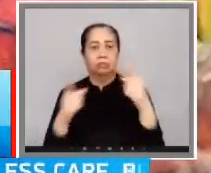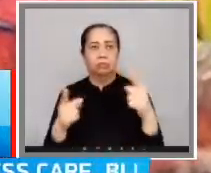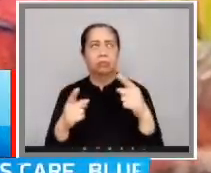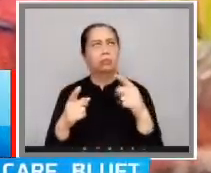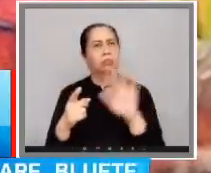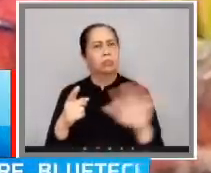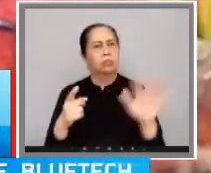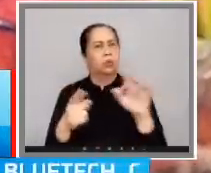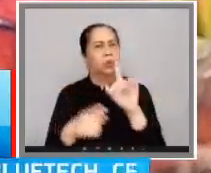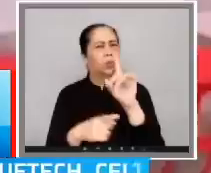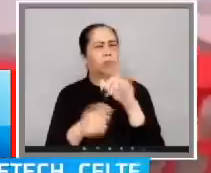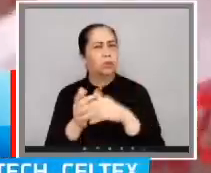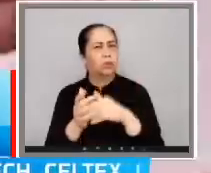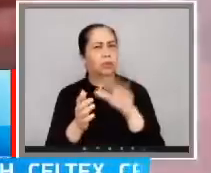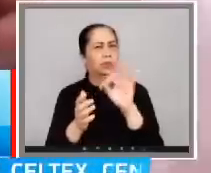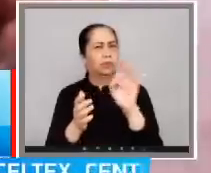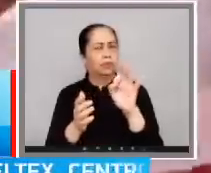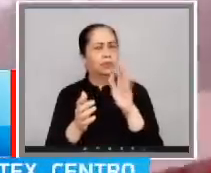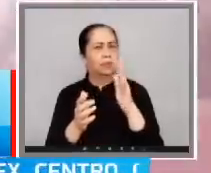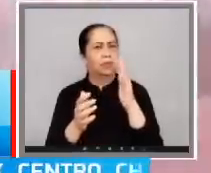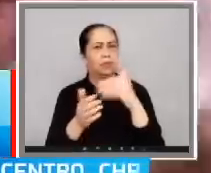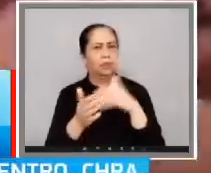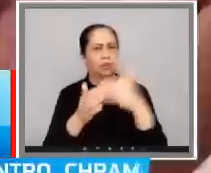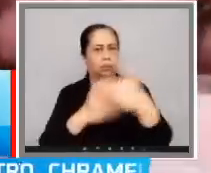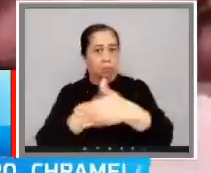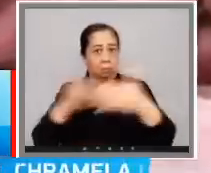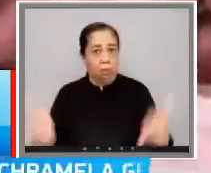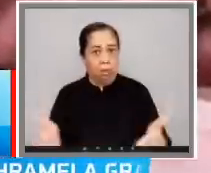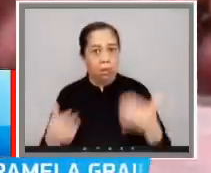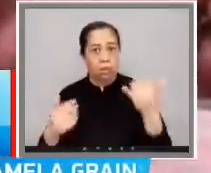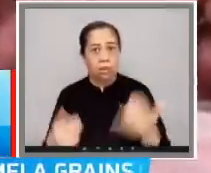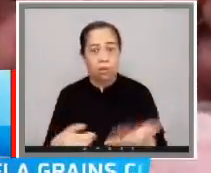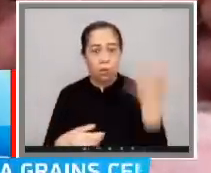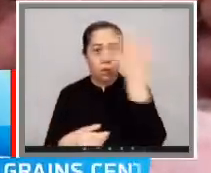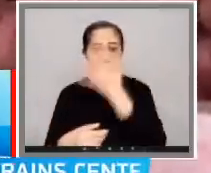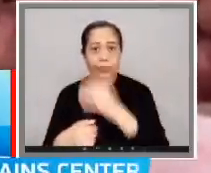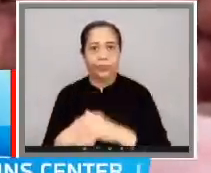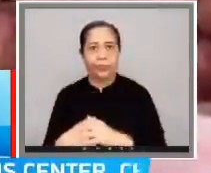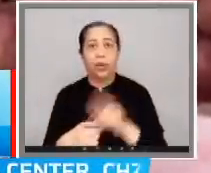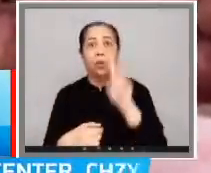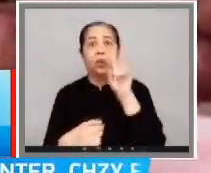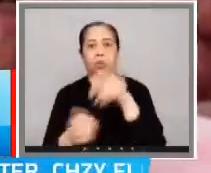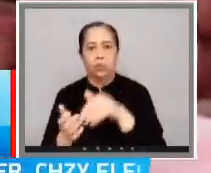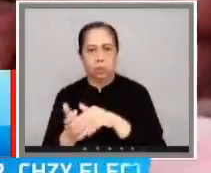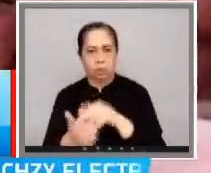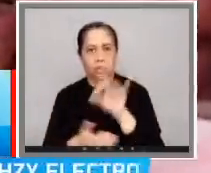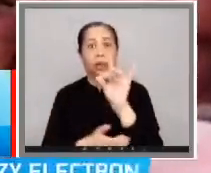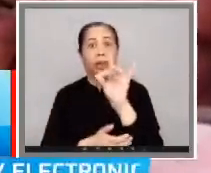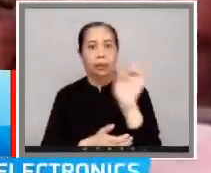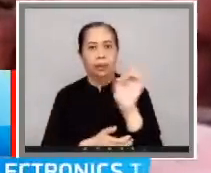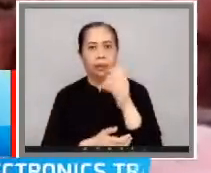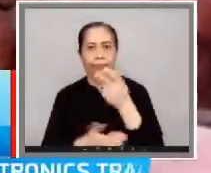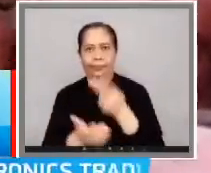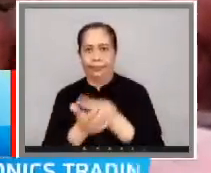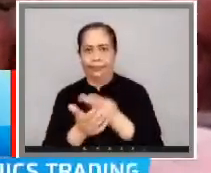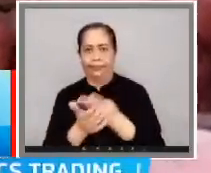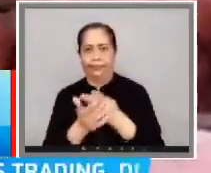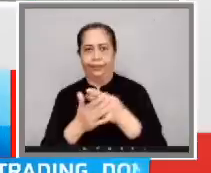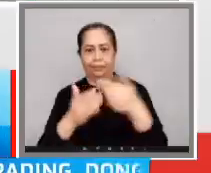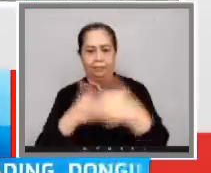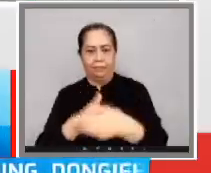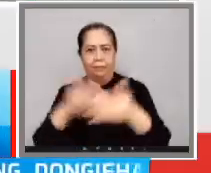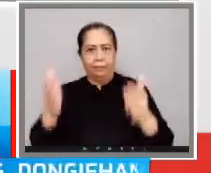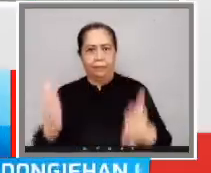nasa 1,900 to 2,000 lang ngayon. Abay, tumataginting na 2,800. Ang kada box nito